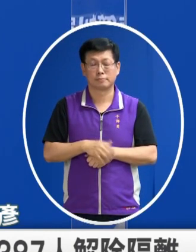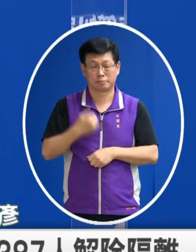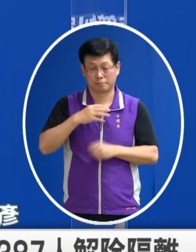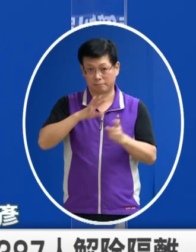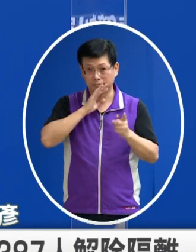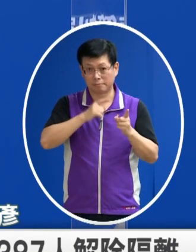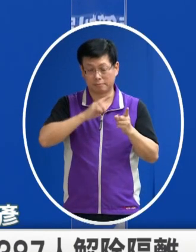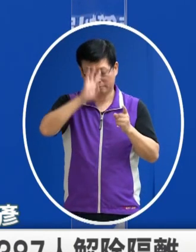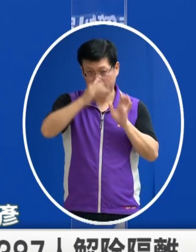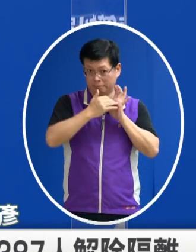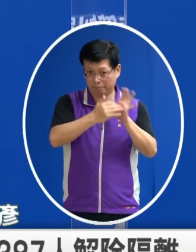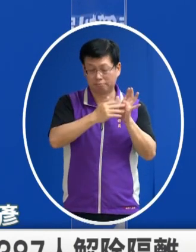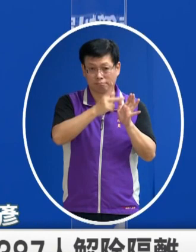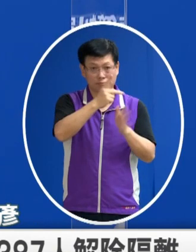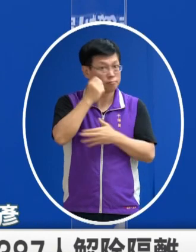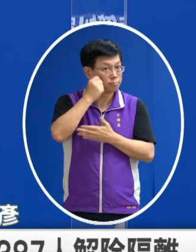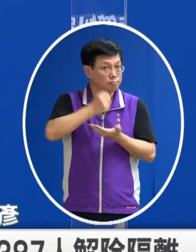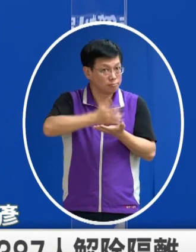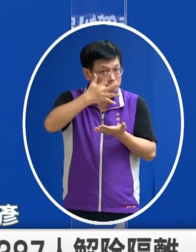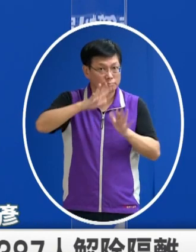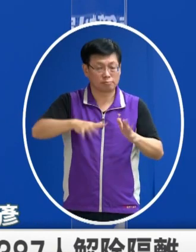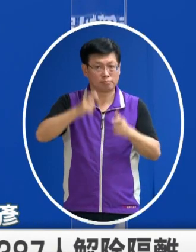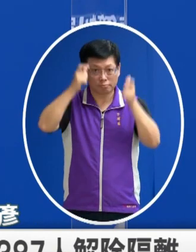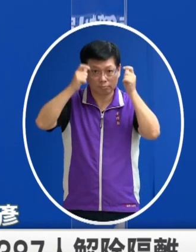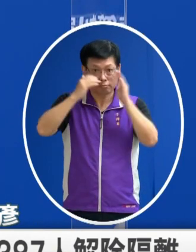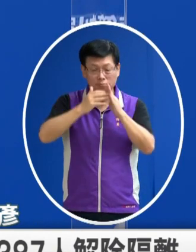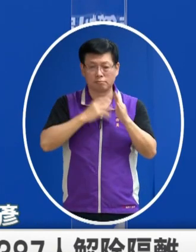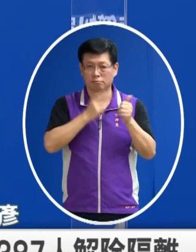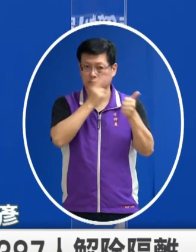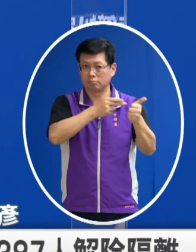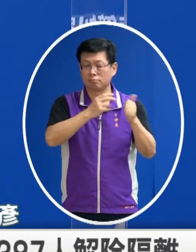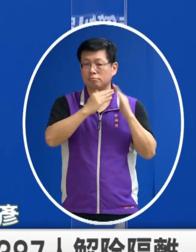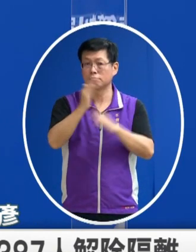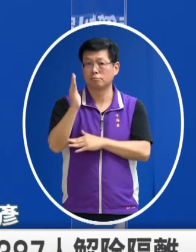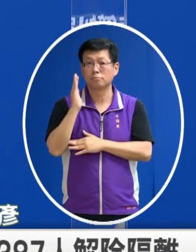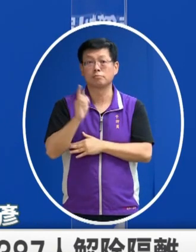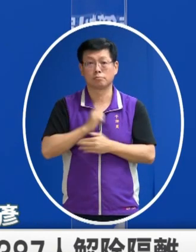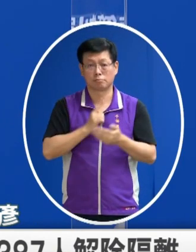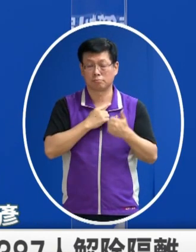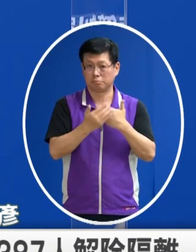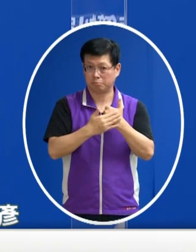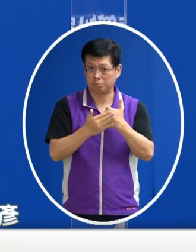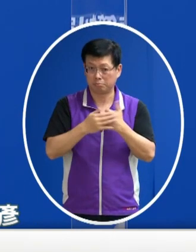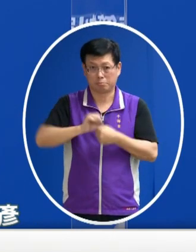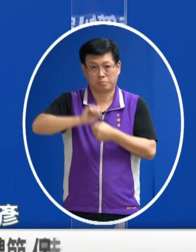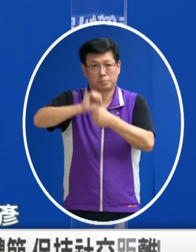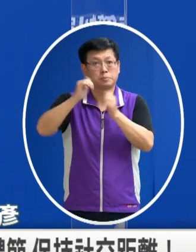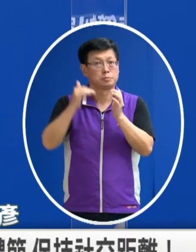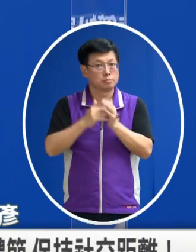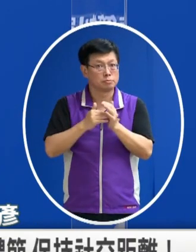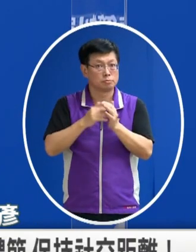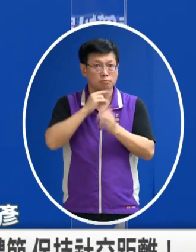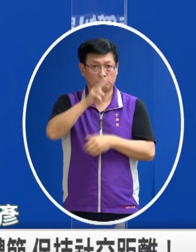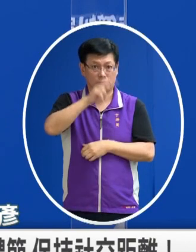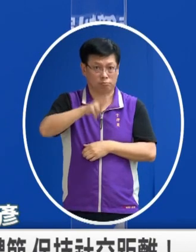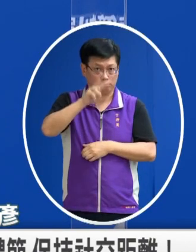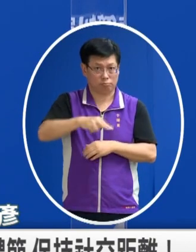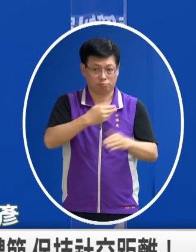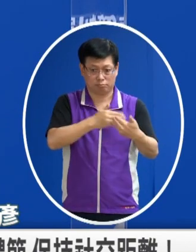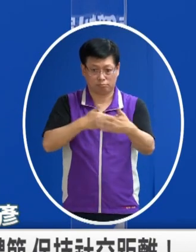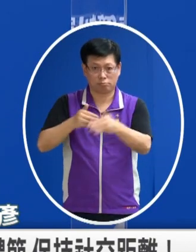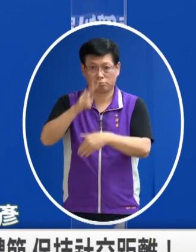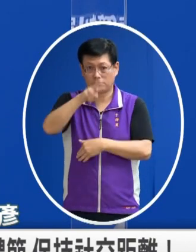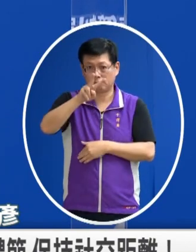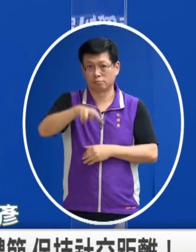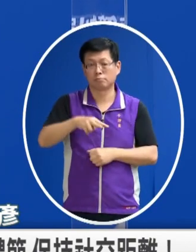防疫旅馆的数量呢，目前高雄市我们有请高雄市政府这边来协助增加到2000间的这样的